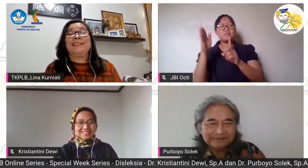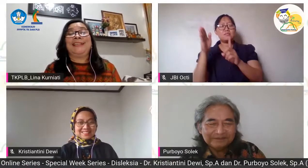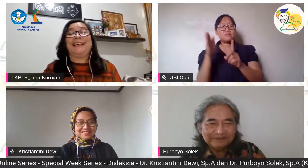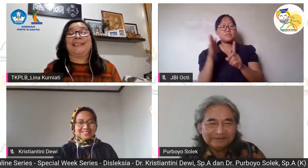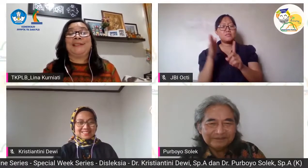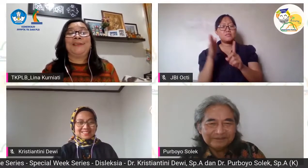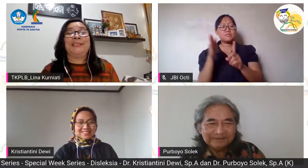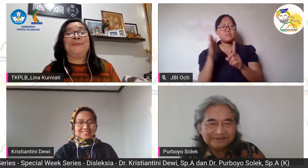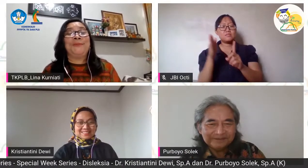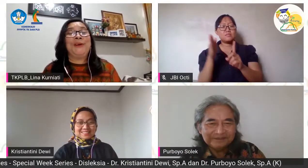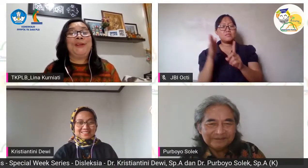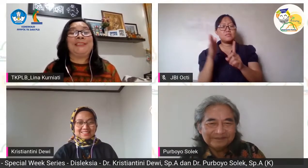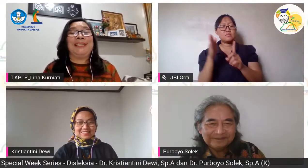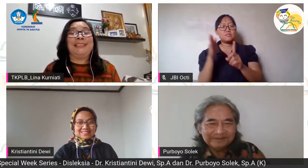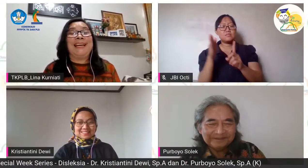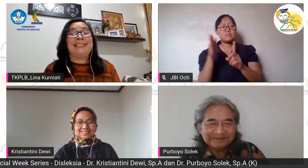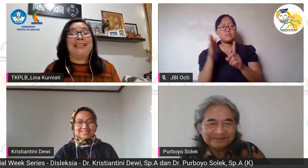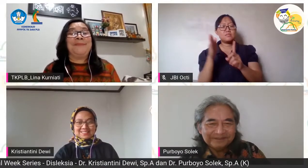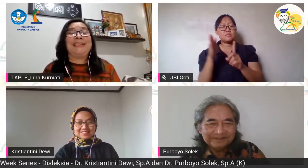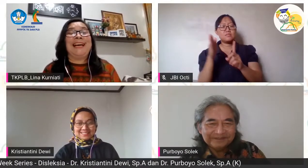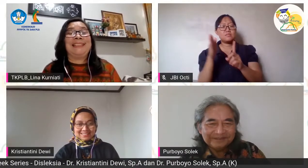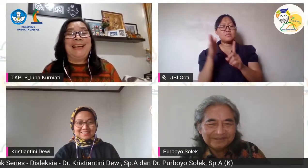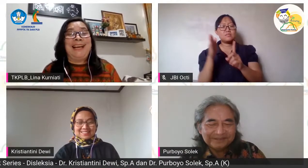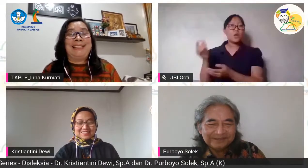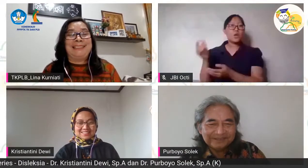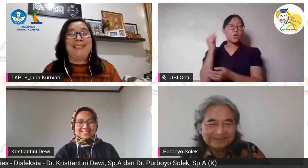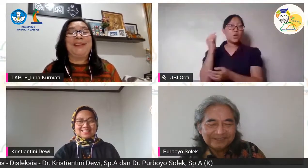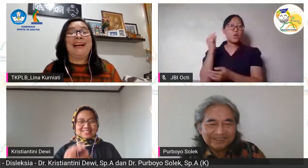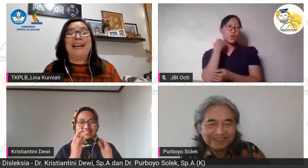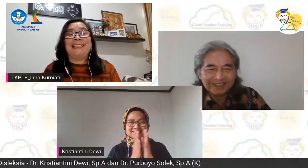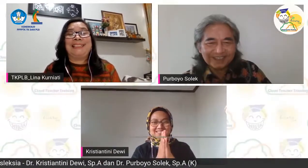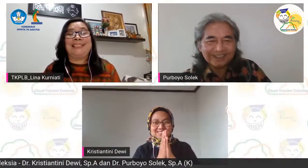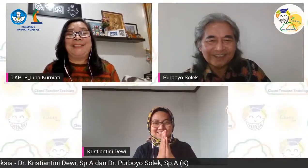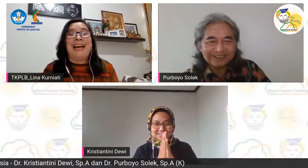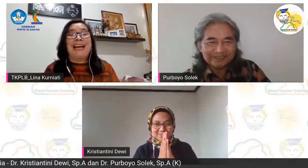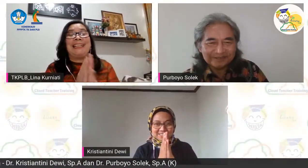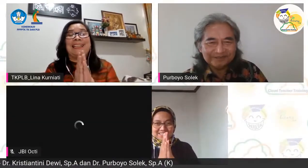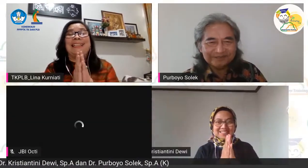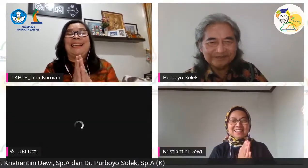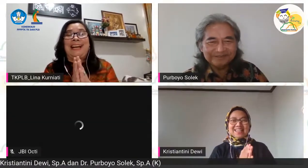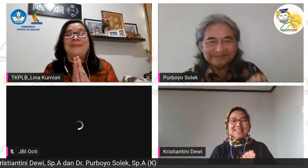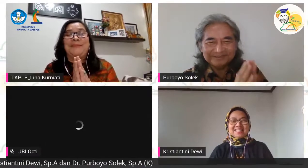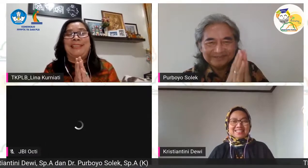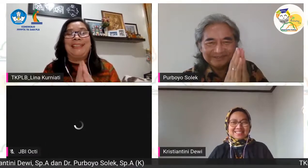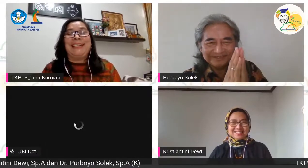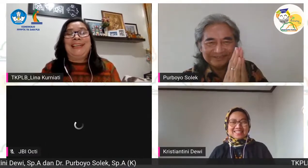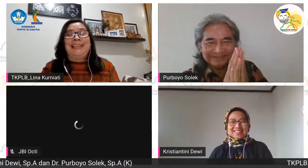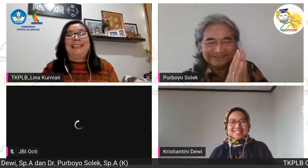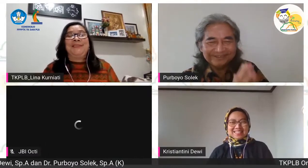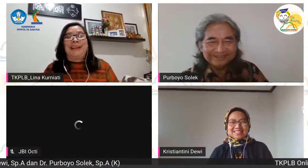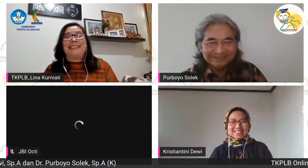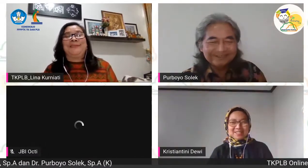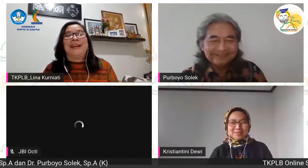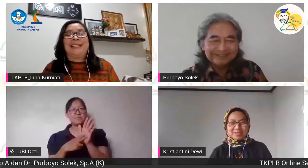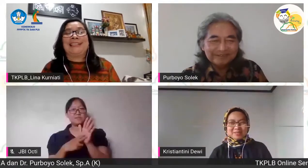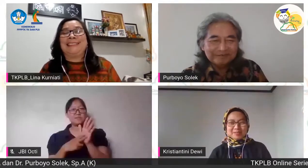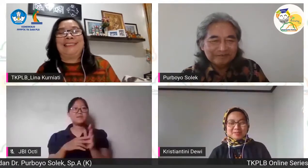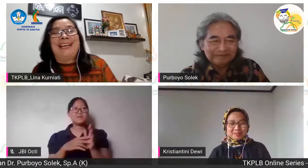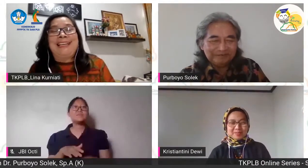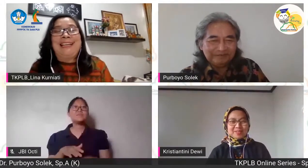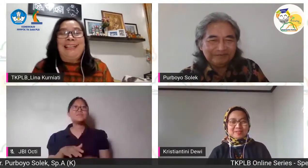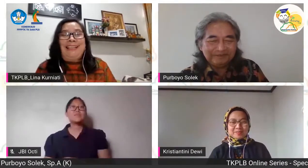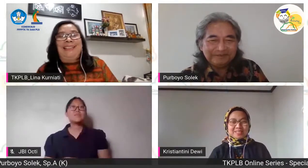Baik, Dokter Purboyo, Dokter Tian, selamat datang. Terima kasih Ya, sudah hadir dengan Ya, kami. Terima kasih